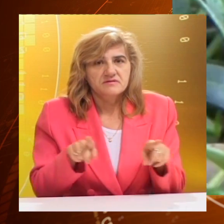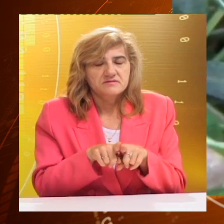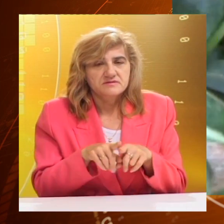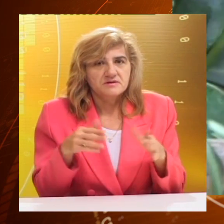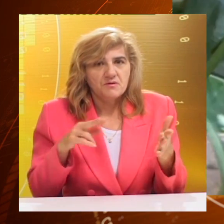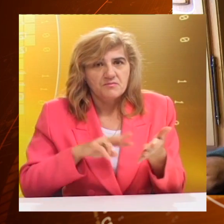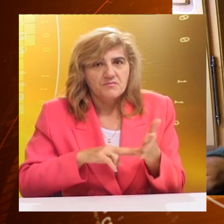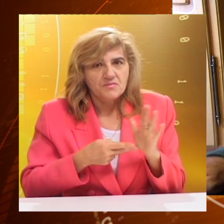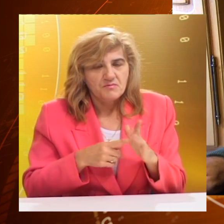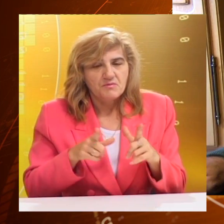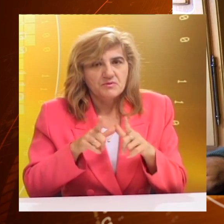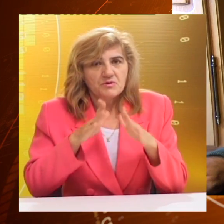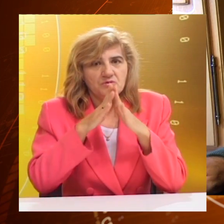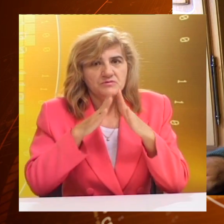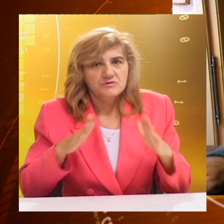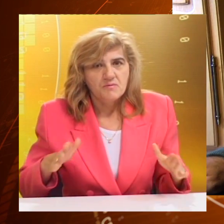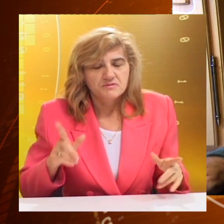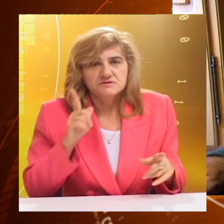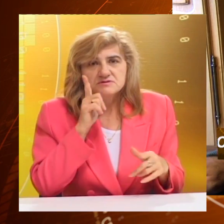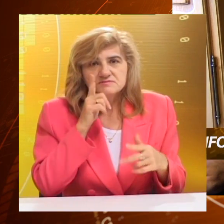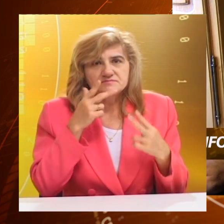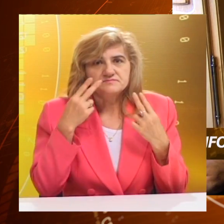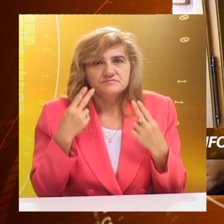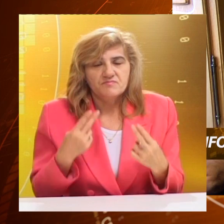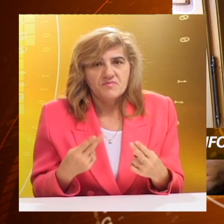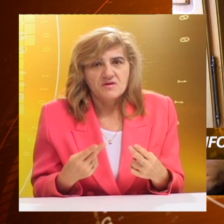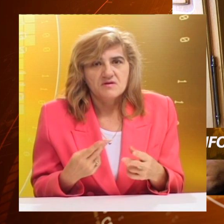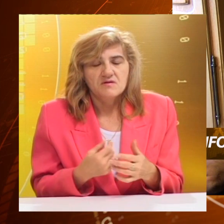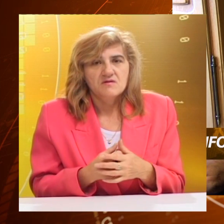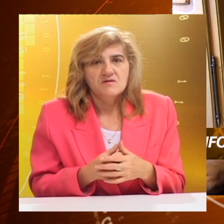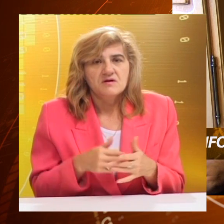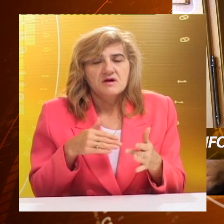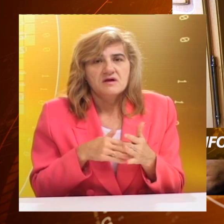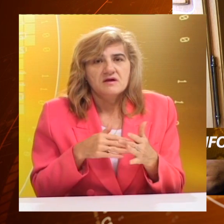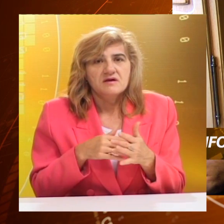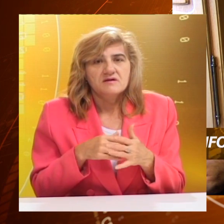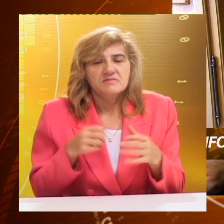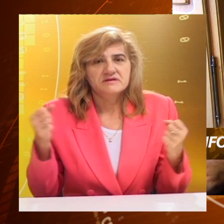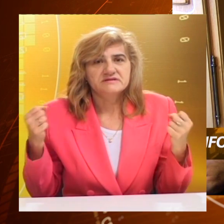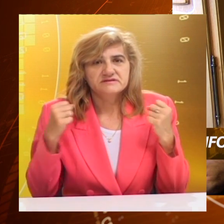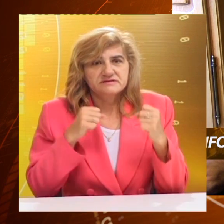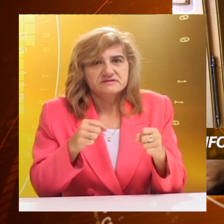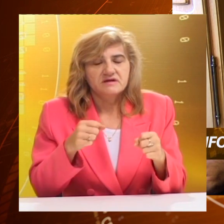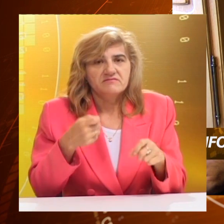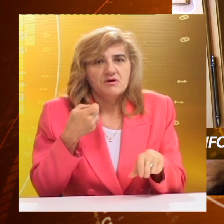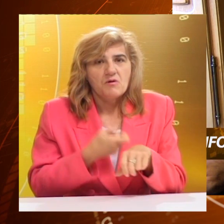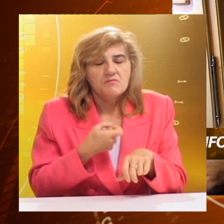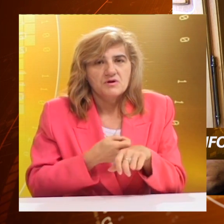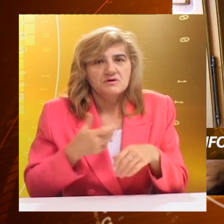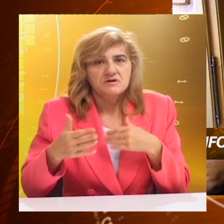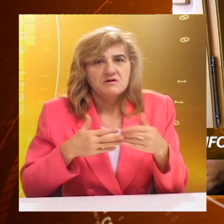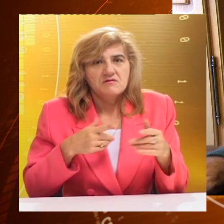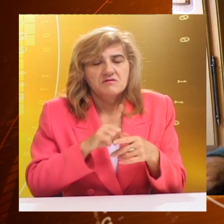problem. Za domaćinstva jako bitno da budu zatvoreni prozori